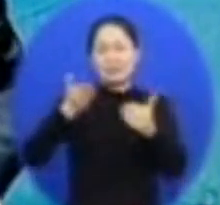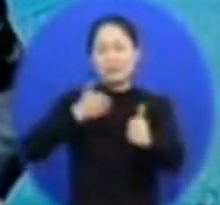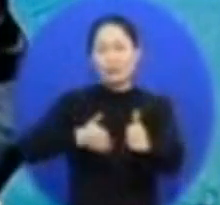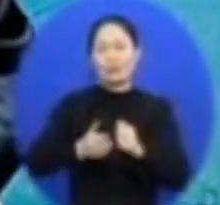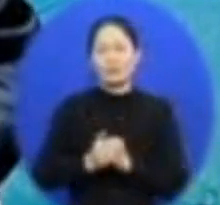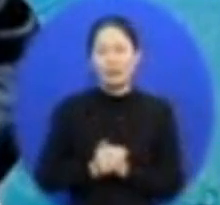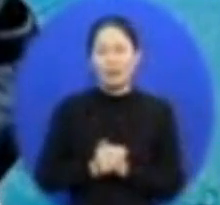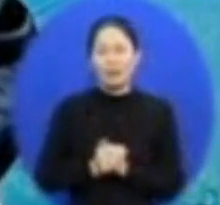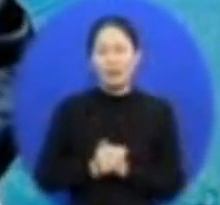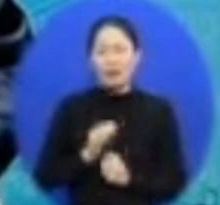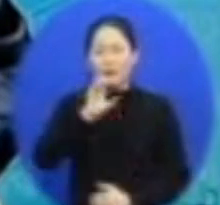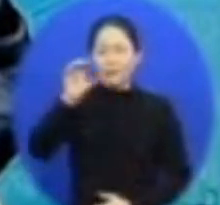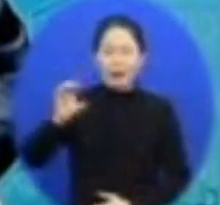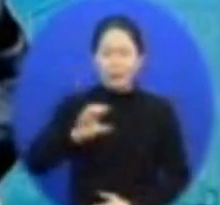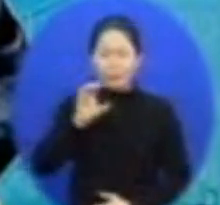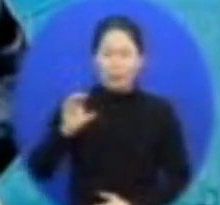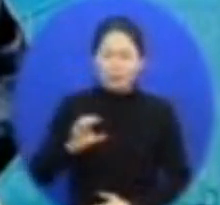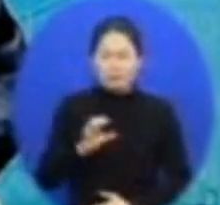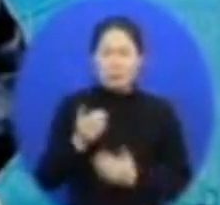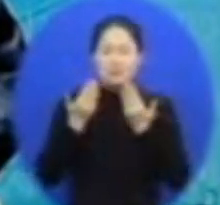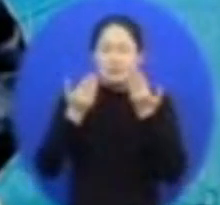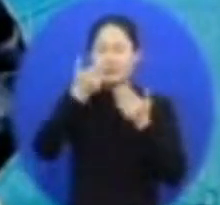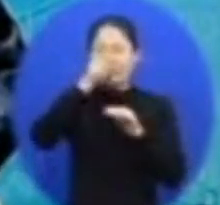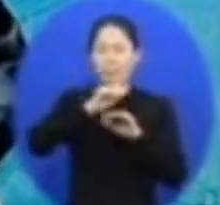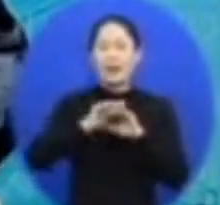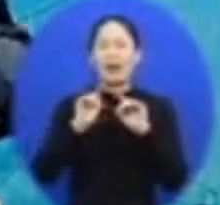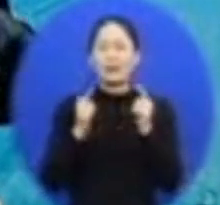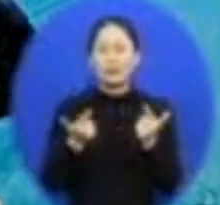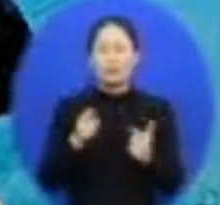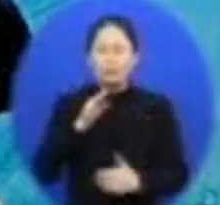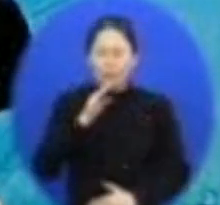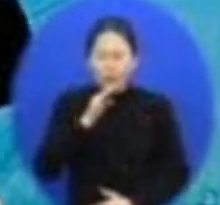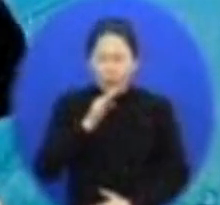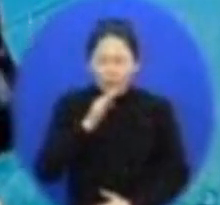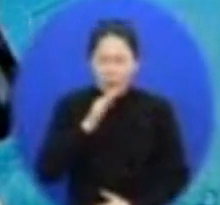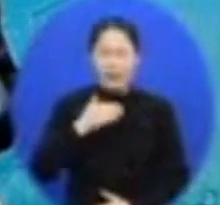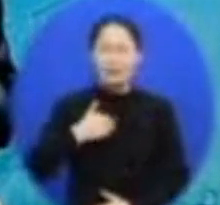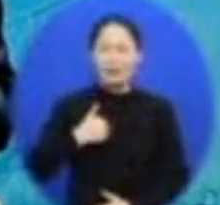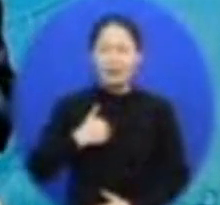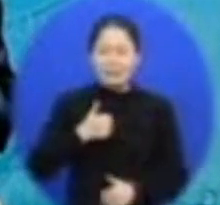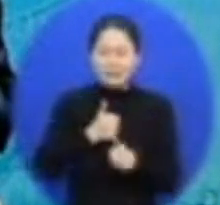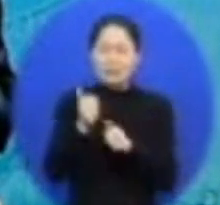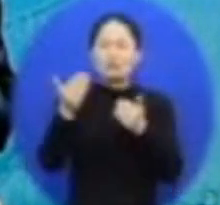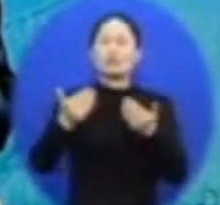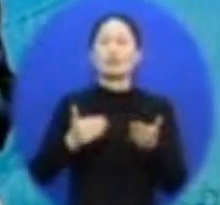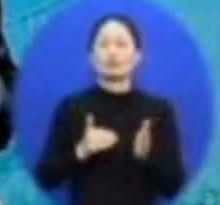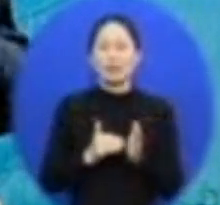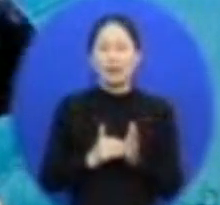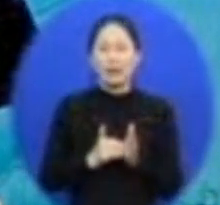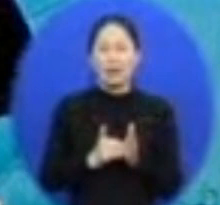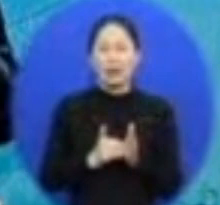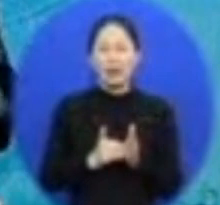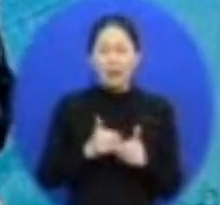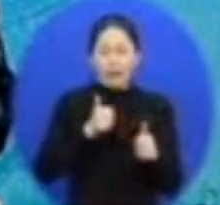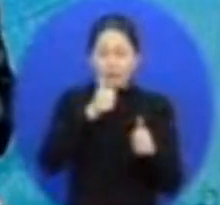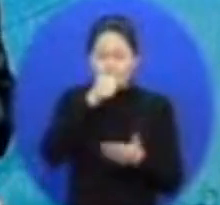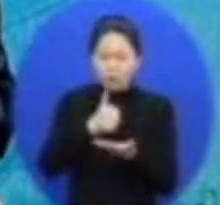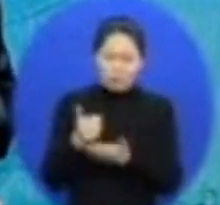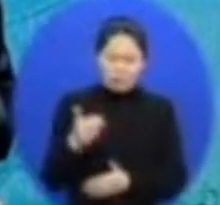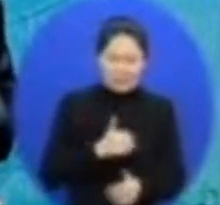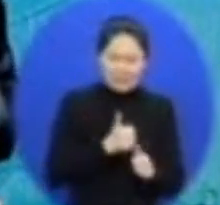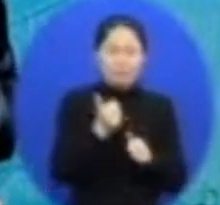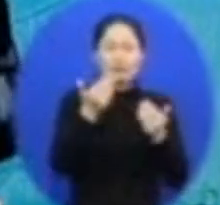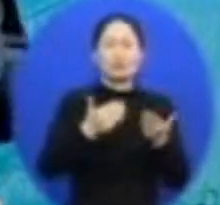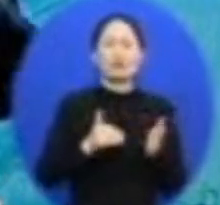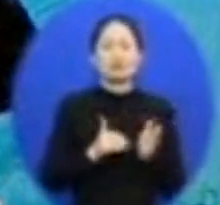늘 반복적으로 드리는 예배 아니고 정말 내게 승리를 주셨군요 아 죄에서 이 김을 주셨군요